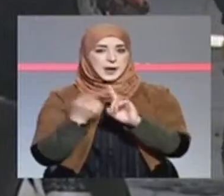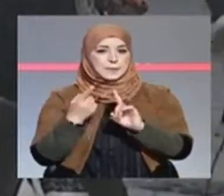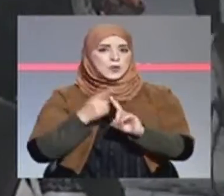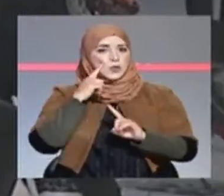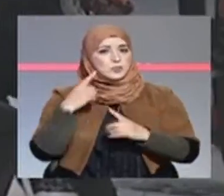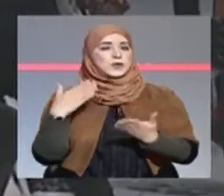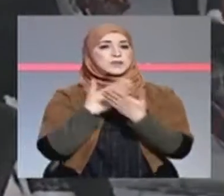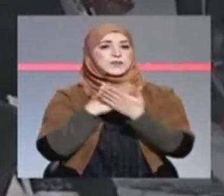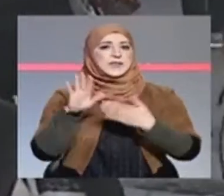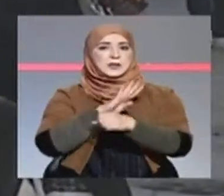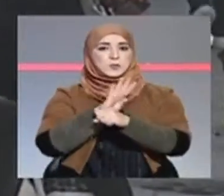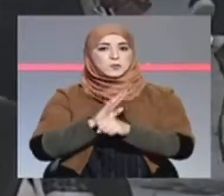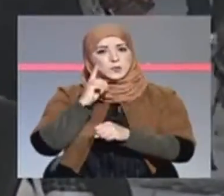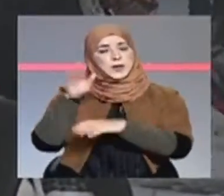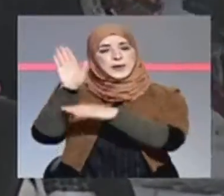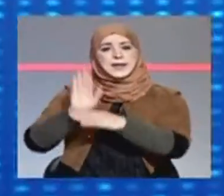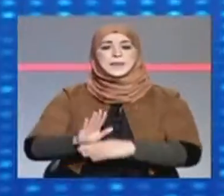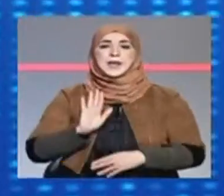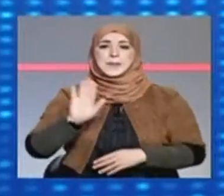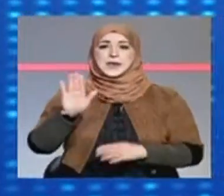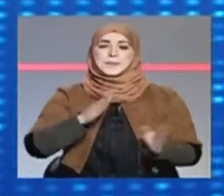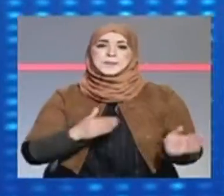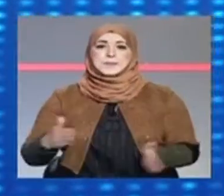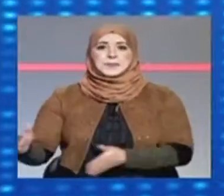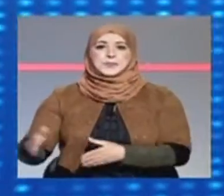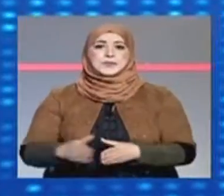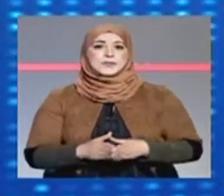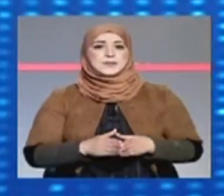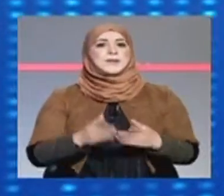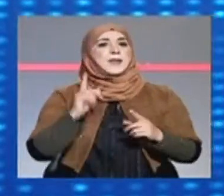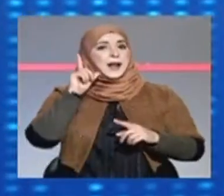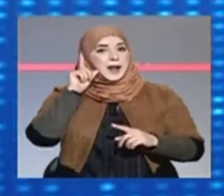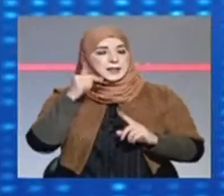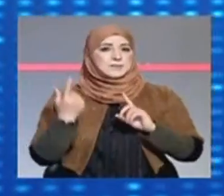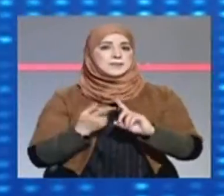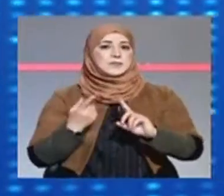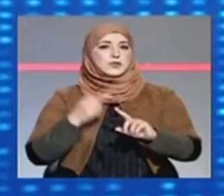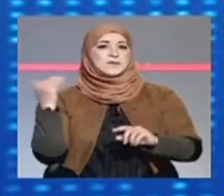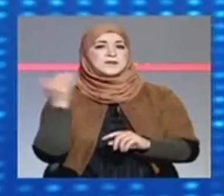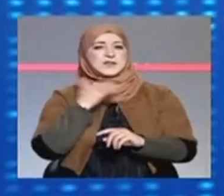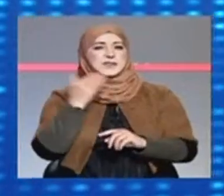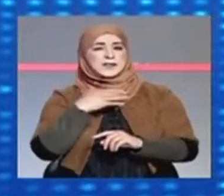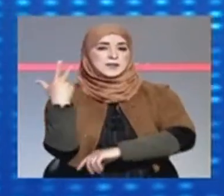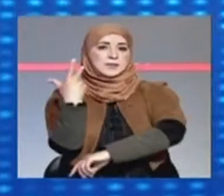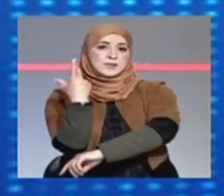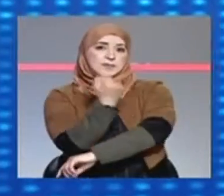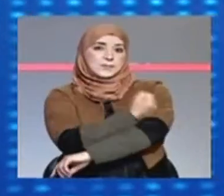هذا الفيروس والتوقيع تسريع وثيره عمليه